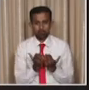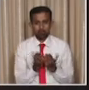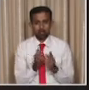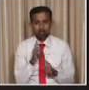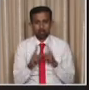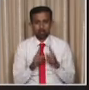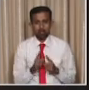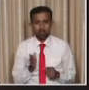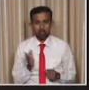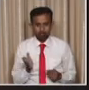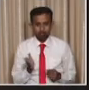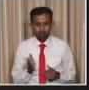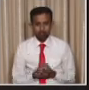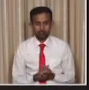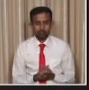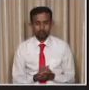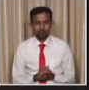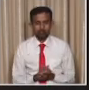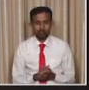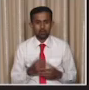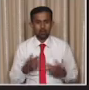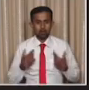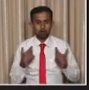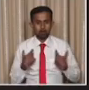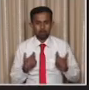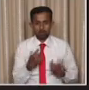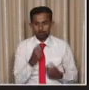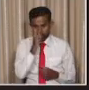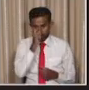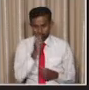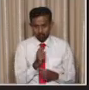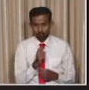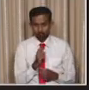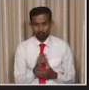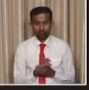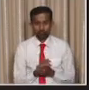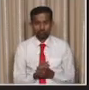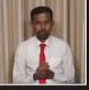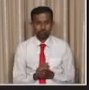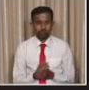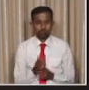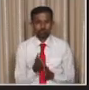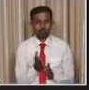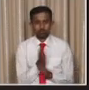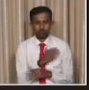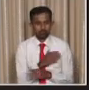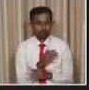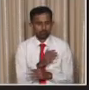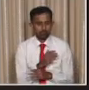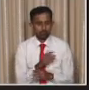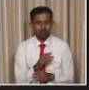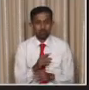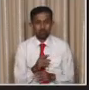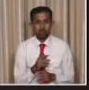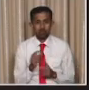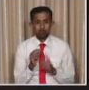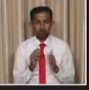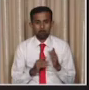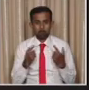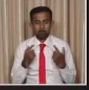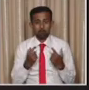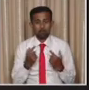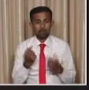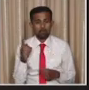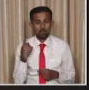කතා කියනවා හැබැයි මහින්ද රාජපක්ෂ මහත්තයාට ජන හිතබෝ අවසන් කරන්න ප්‍රතිසදන් අගමැතිතුමාට දැන්